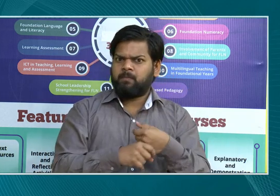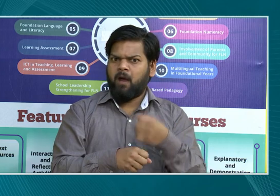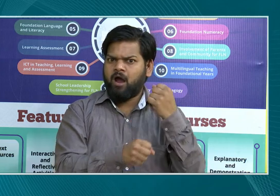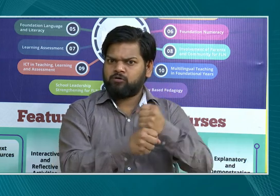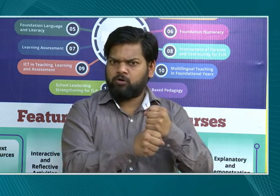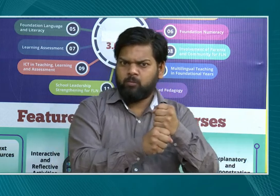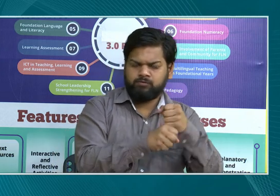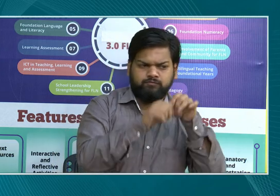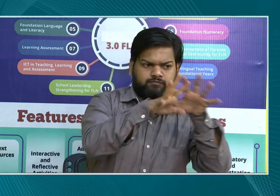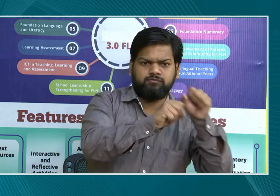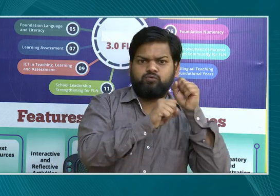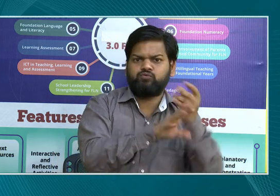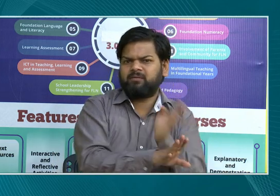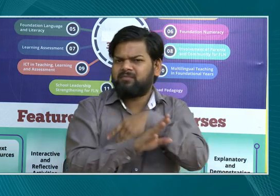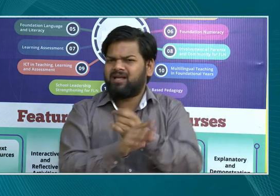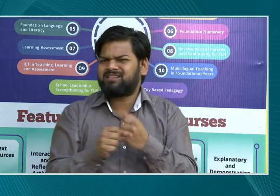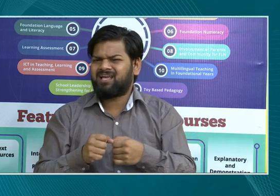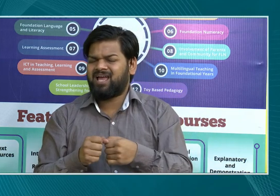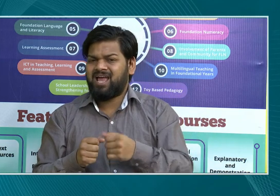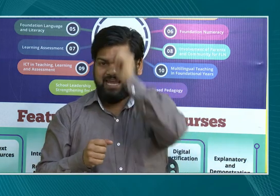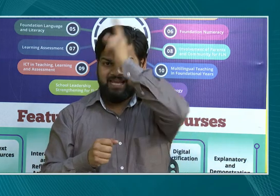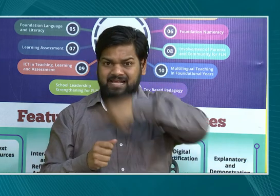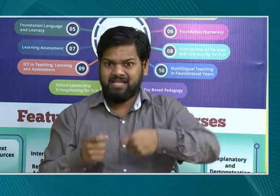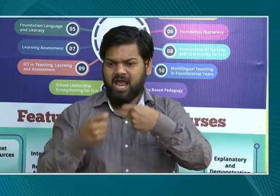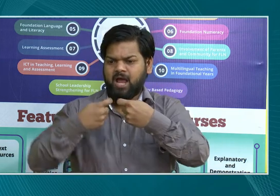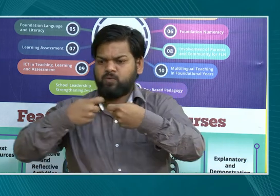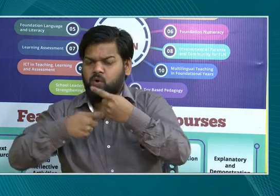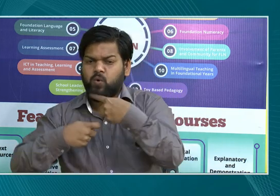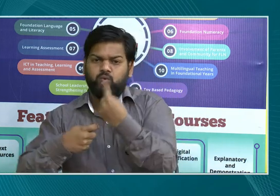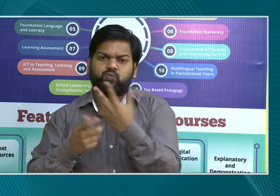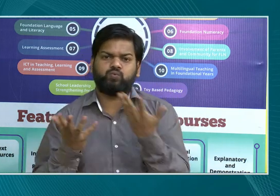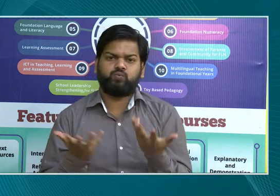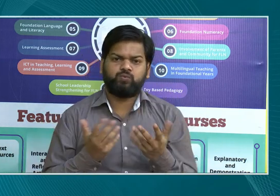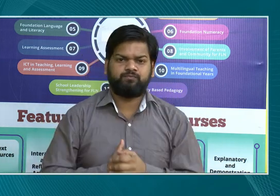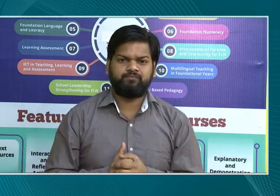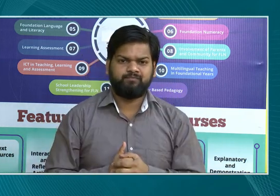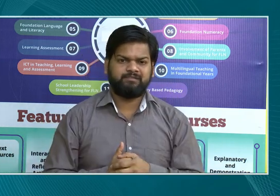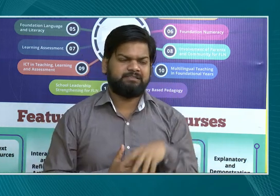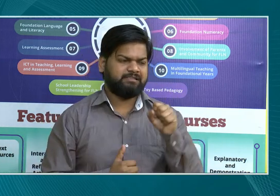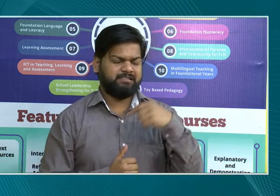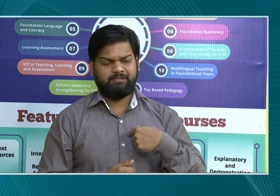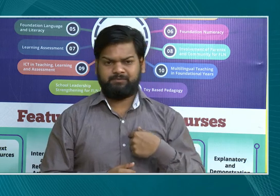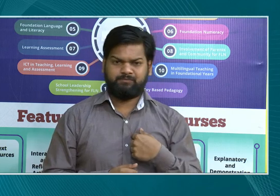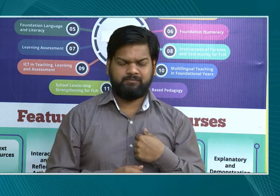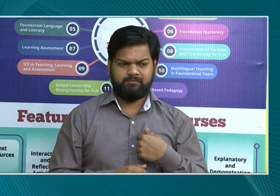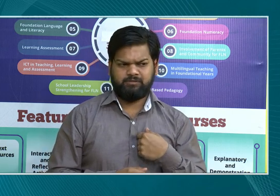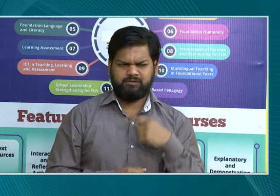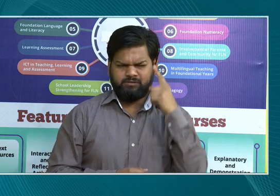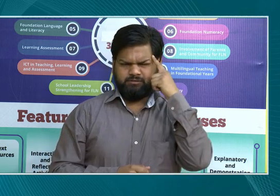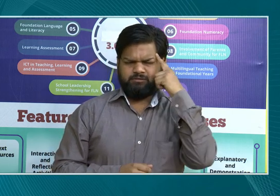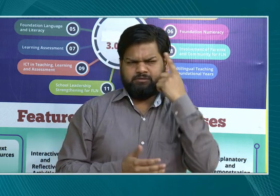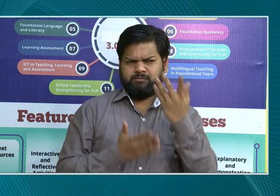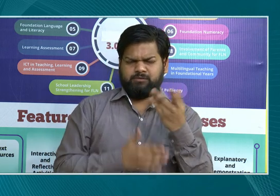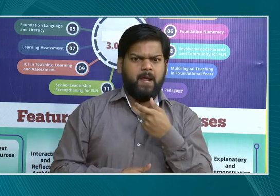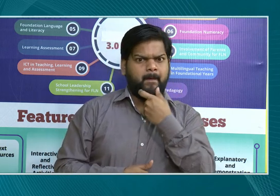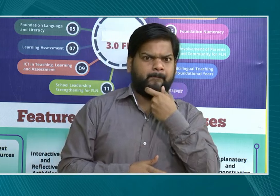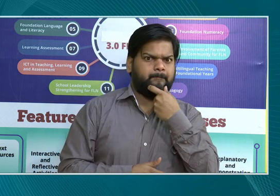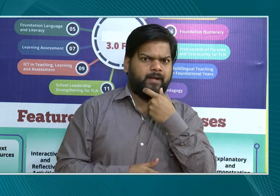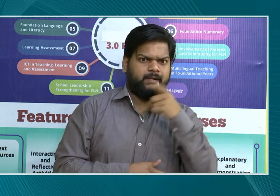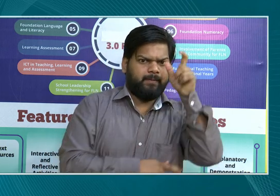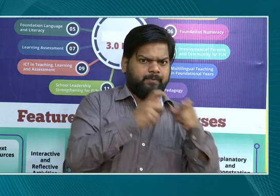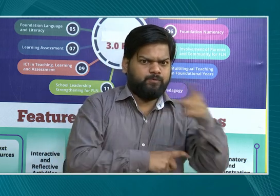यदि यह कहना चाहूं अपनी जो है मेरी ज्ञान कौशल के मुताबिक ब्रिटिश सरकार का राज हुआ करता था भारत बिल्कुल